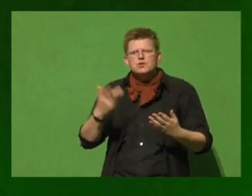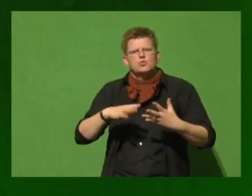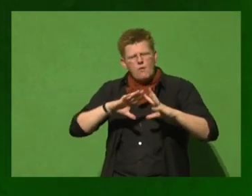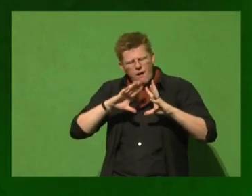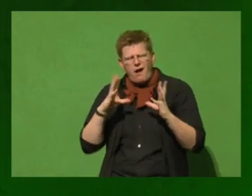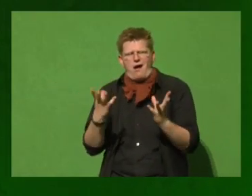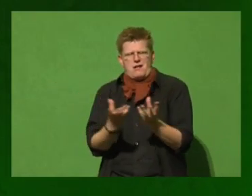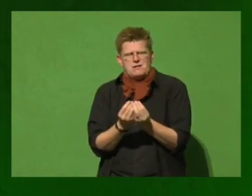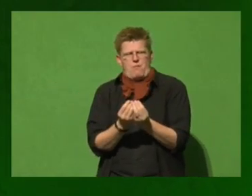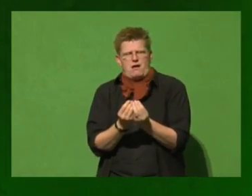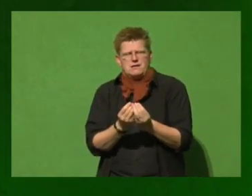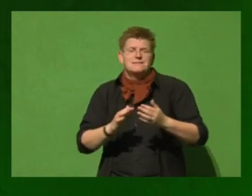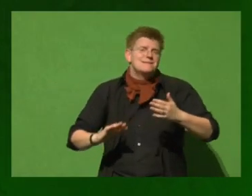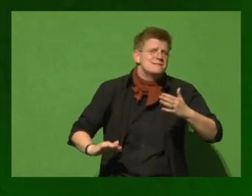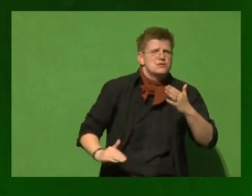bei den